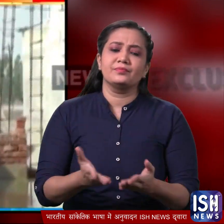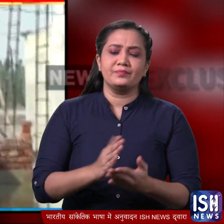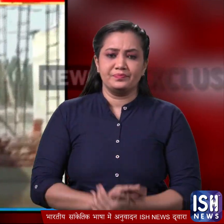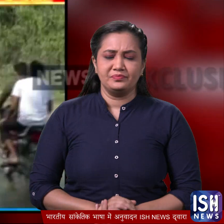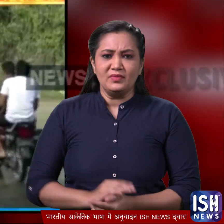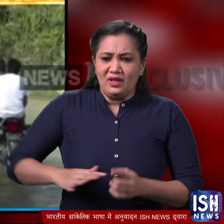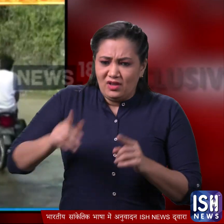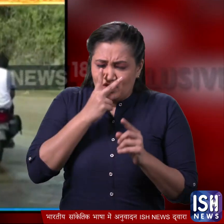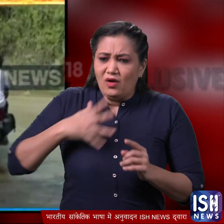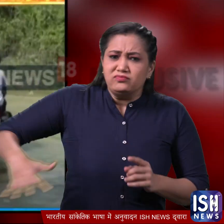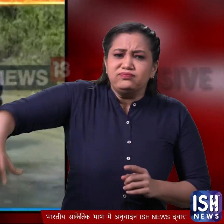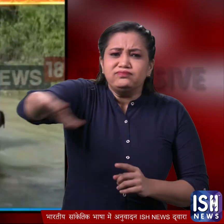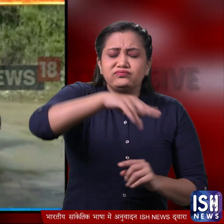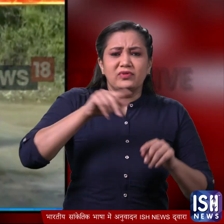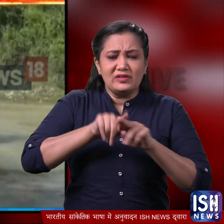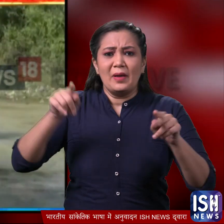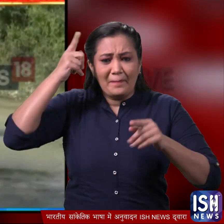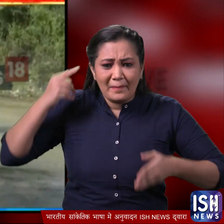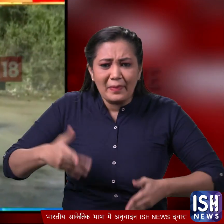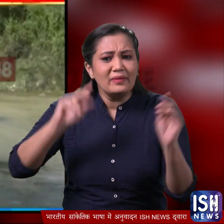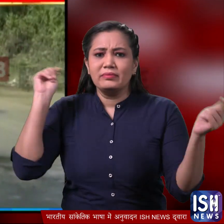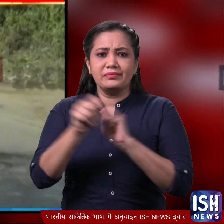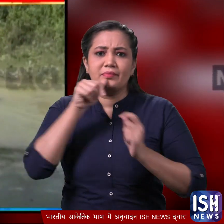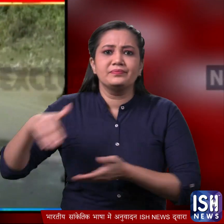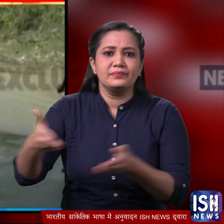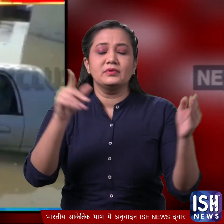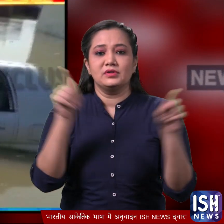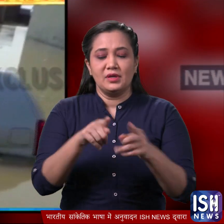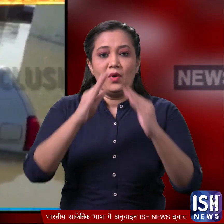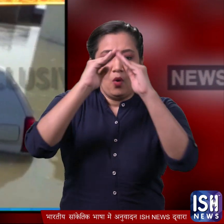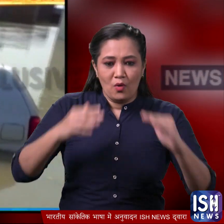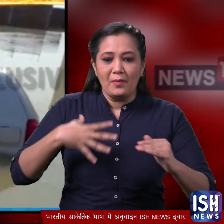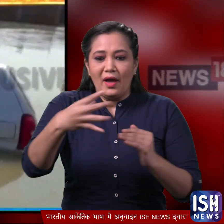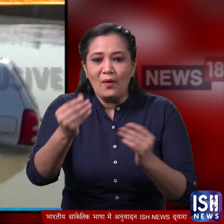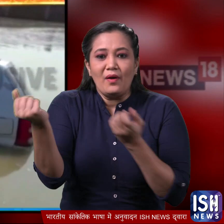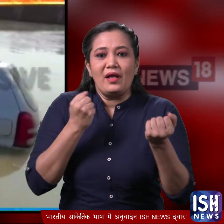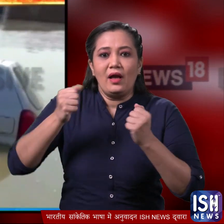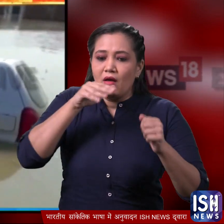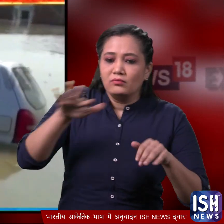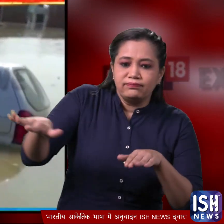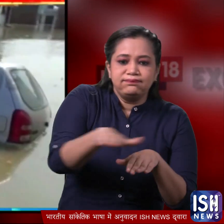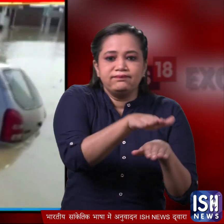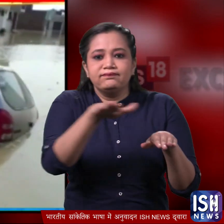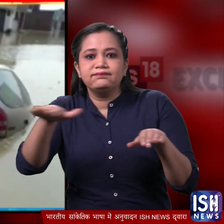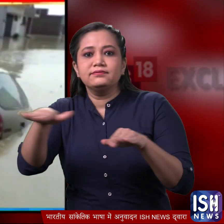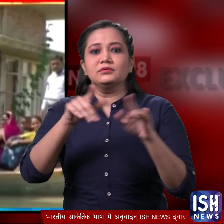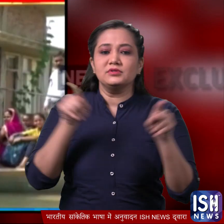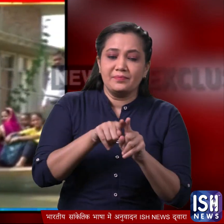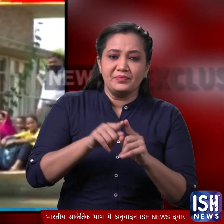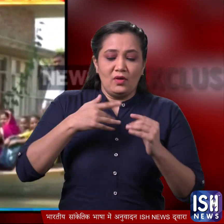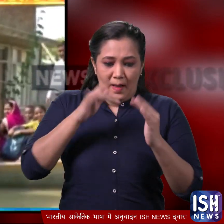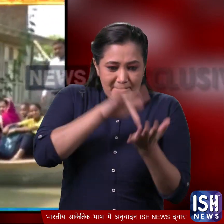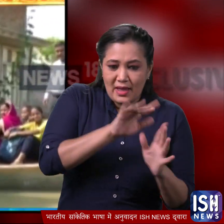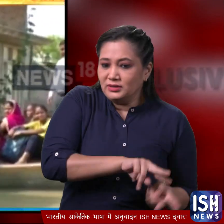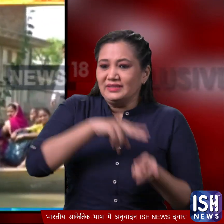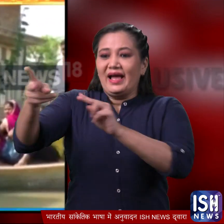बच नहीं पाए। चारों तरफ पानी भरने से सड़कों का नामो निशान मिट चुका था। घरों के बाहर खड़ी गाड़ियां भी तैरती नजर आईं।